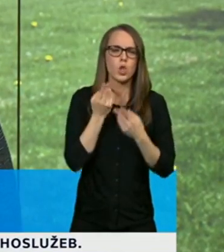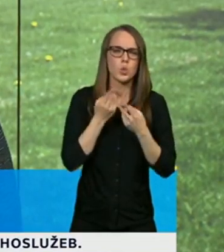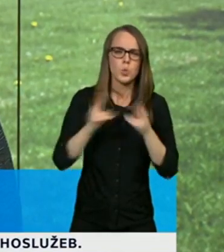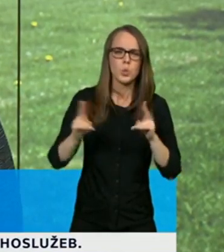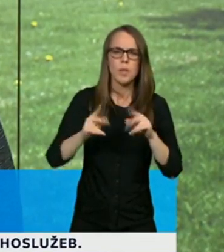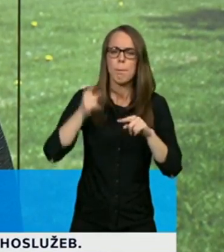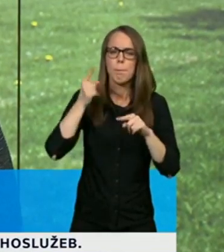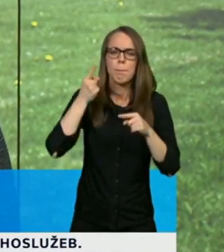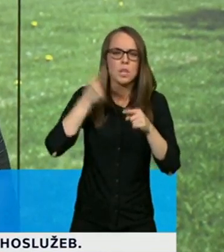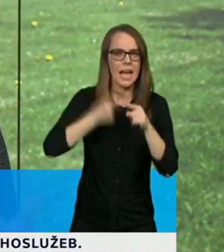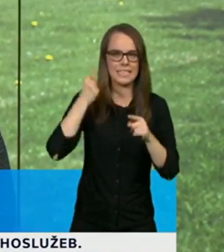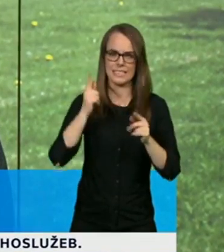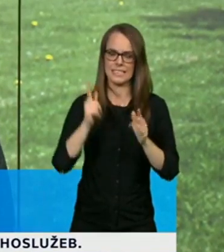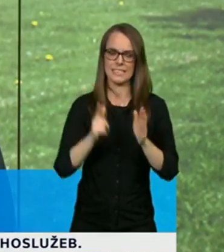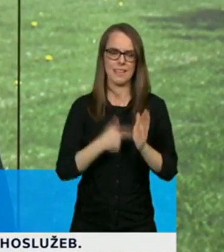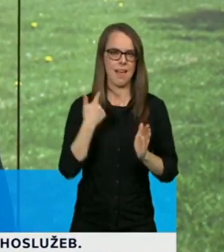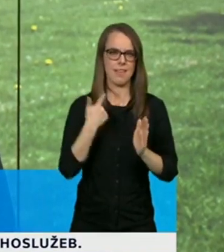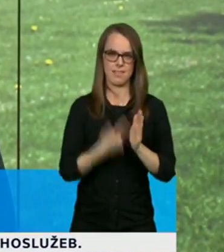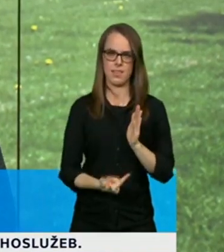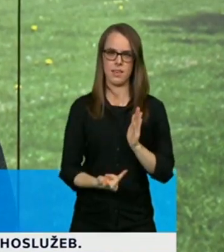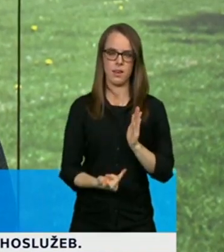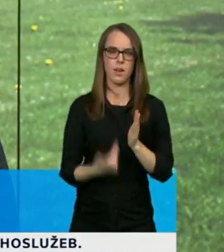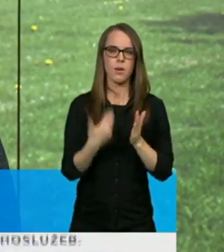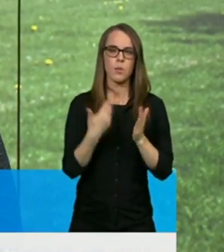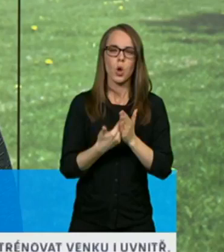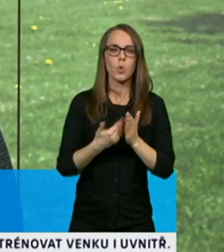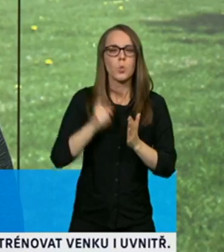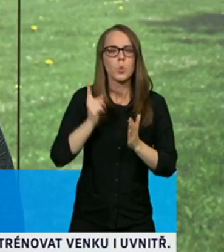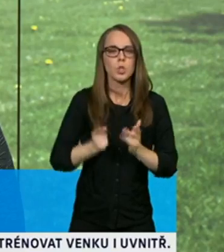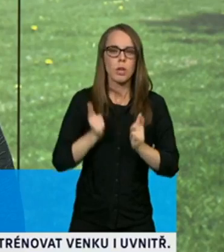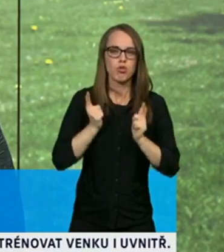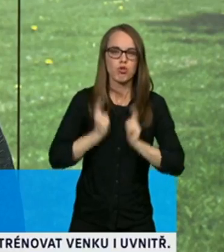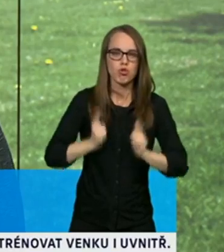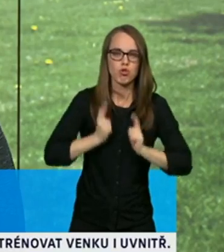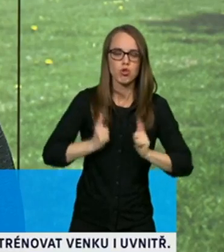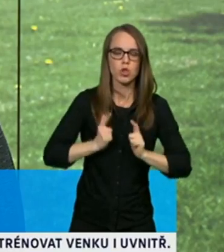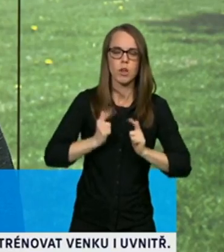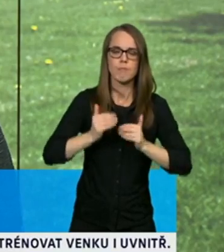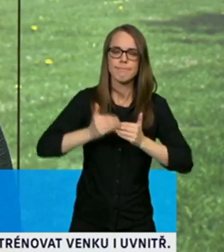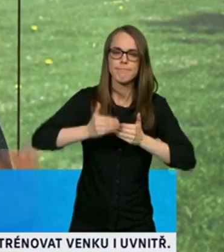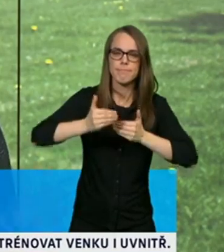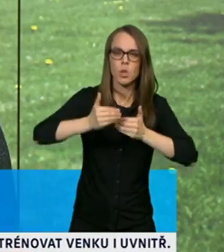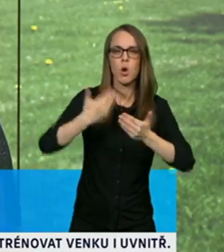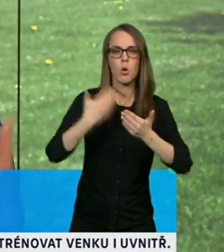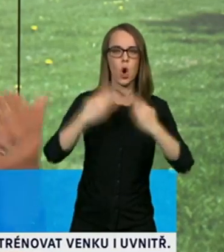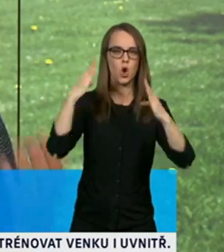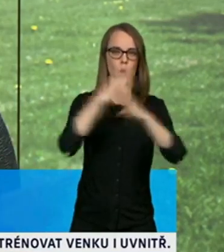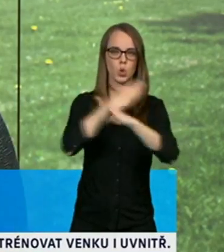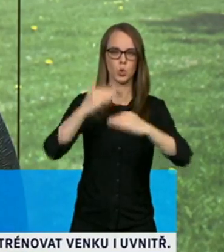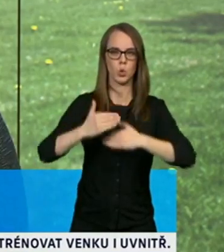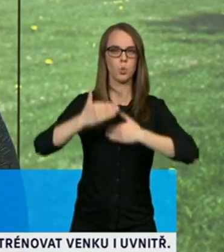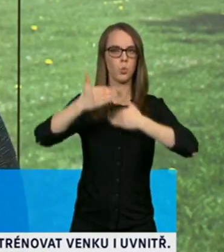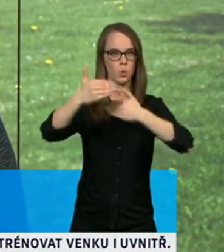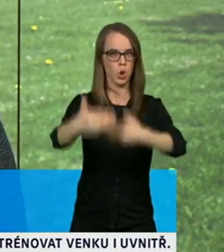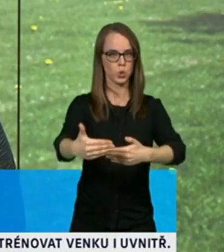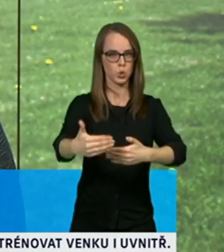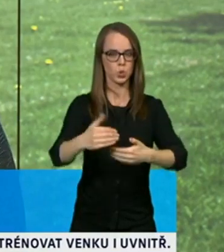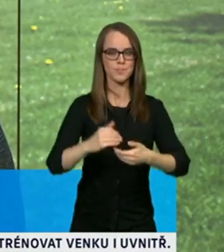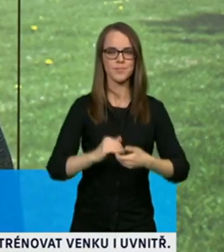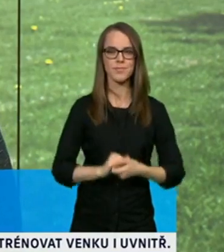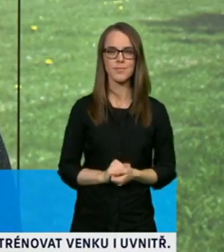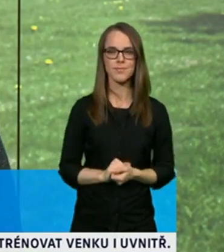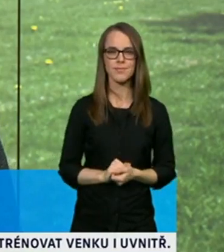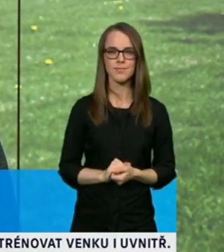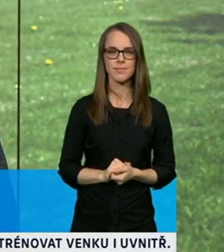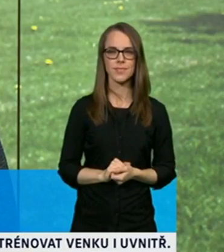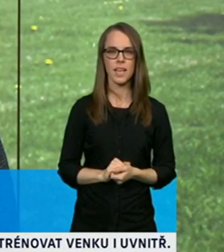se určitě té realitě, která bude až v tom rozpočtu konečné. V souvislosti s tím souvisí další